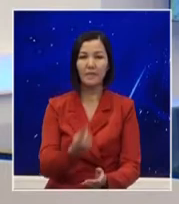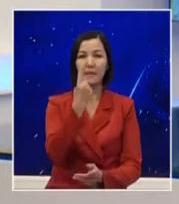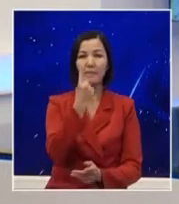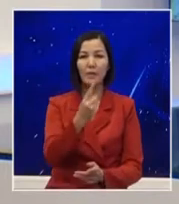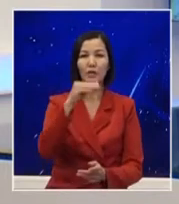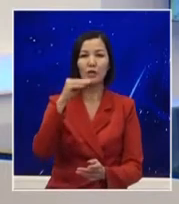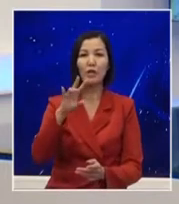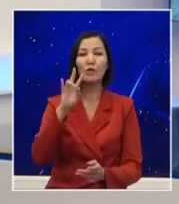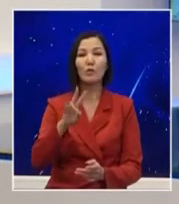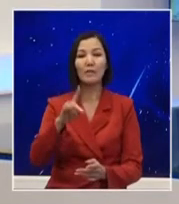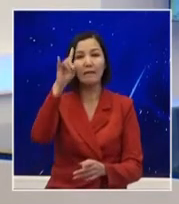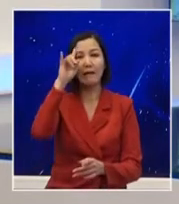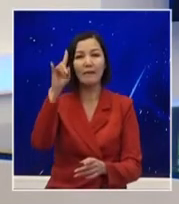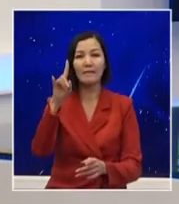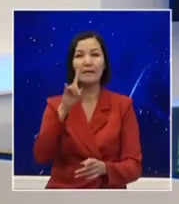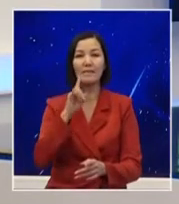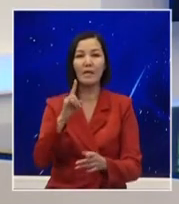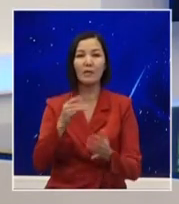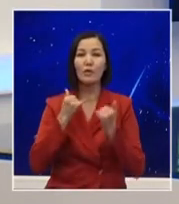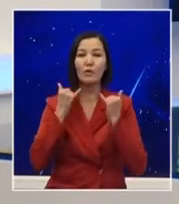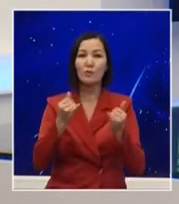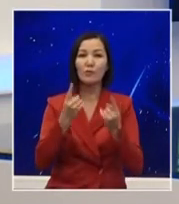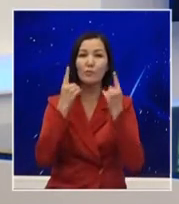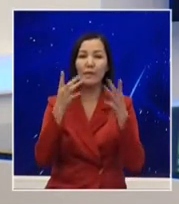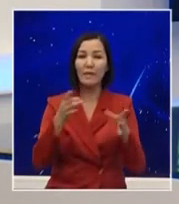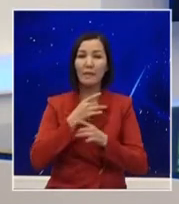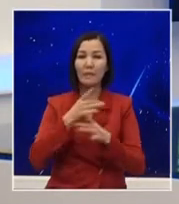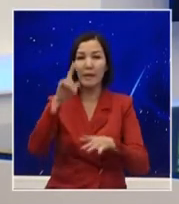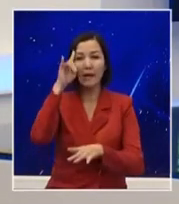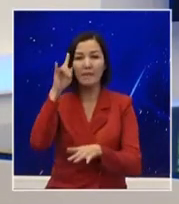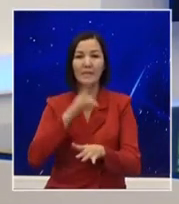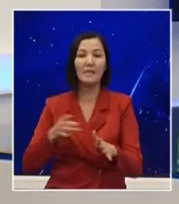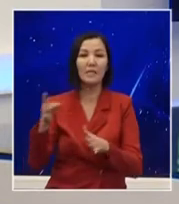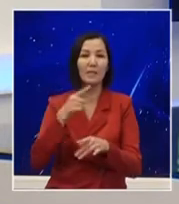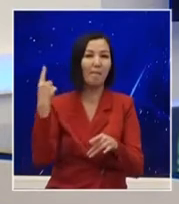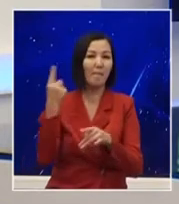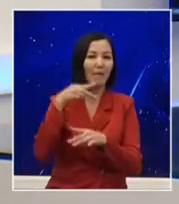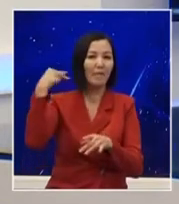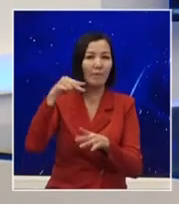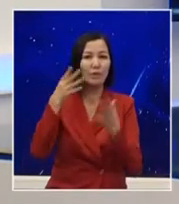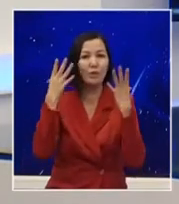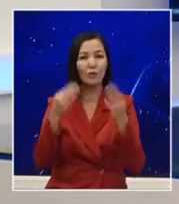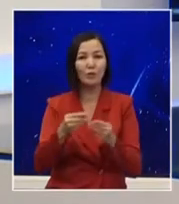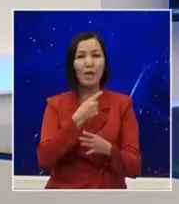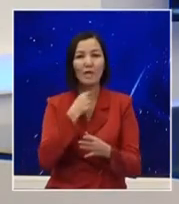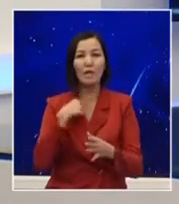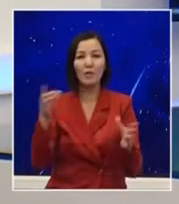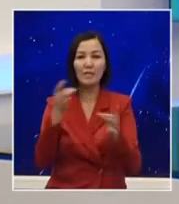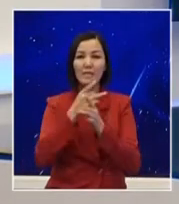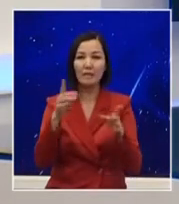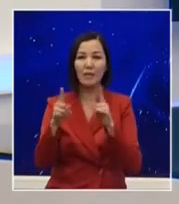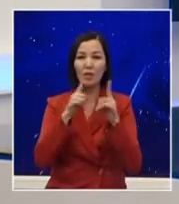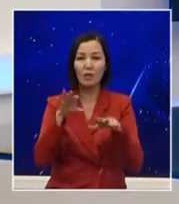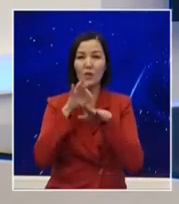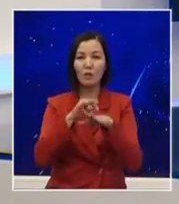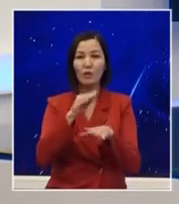Бірінші жел 90 ел үшін аса мәртебелі мейрам. Қазақстан Республикасының тұңғыш президенті күні. Қарсаңында Талдықорғанда салтанатты жиын